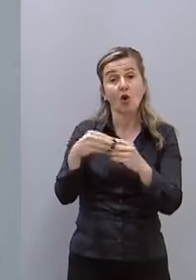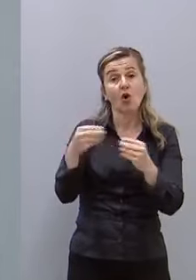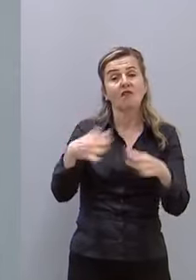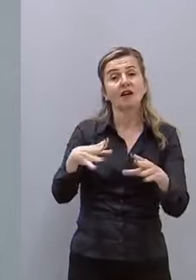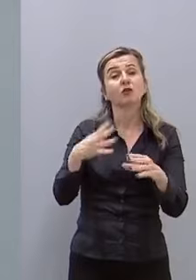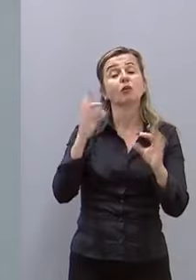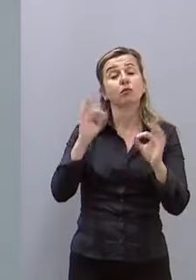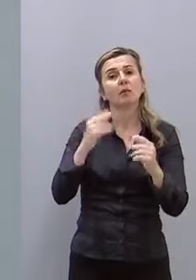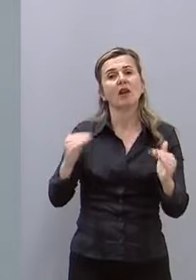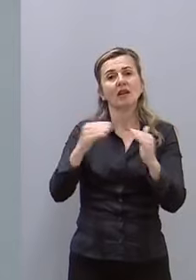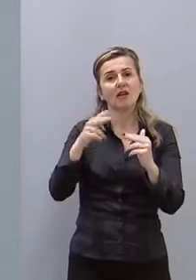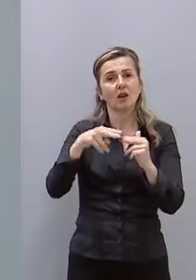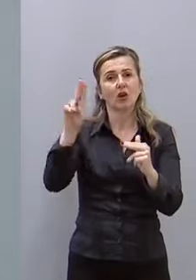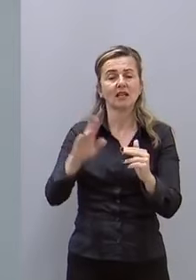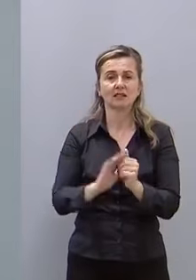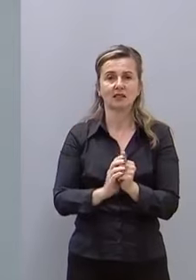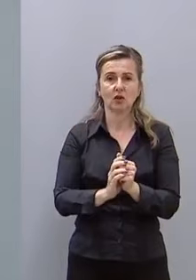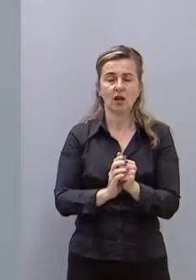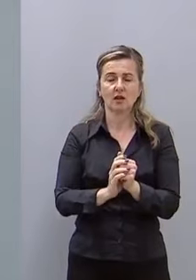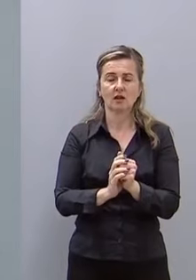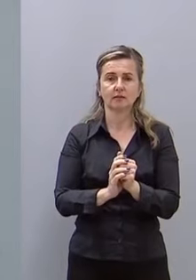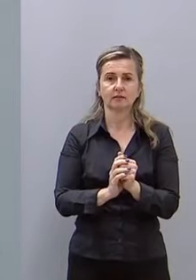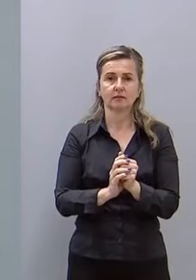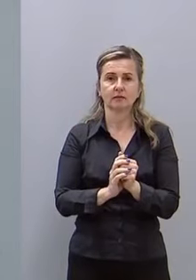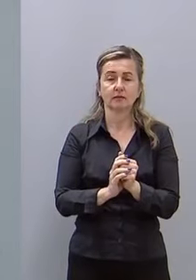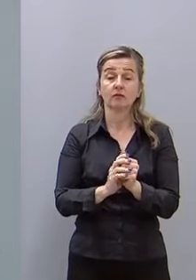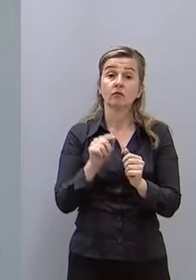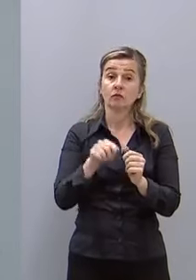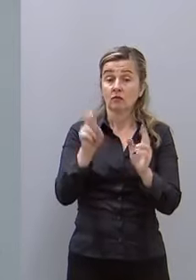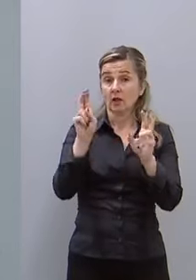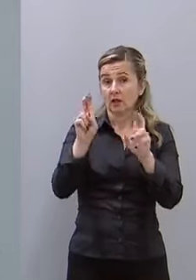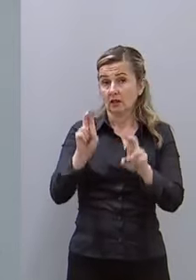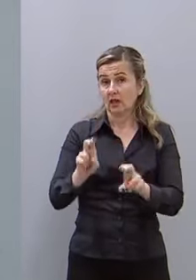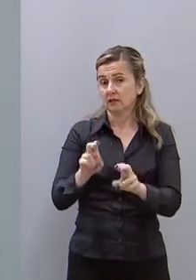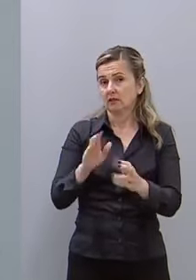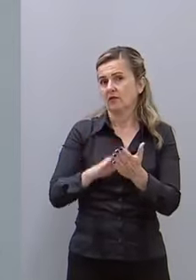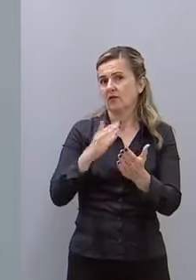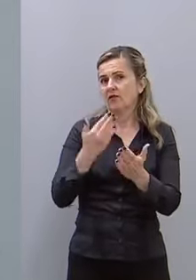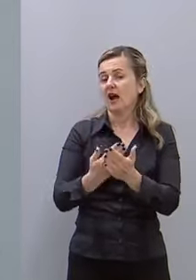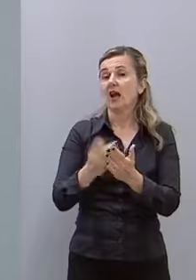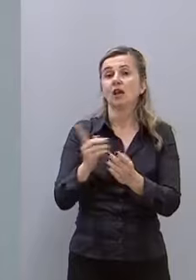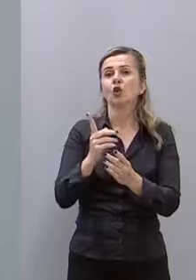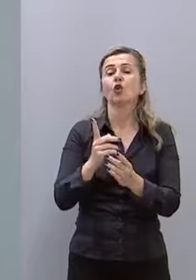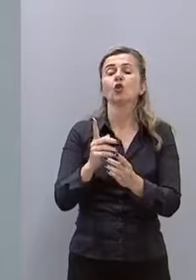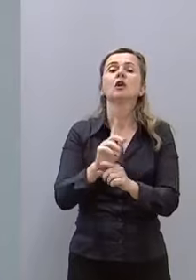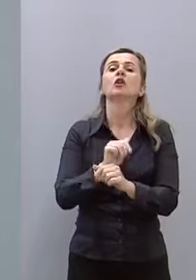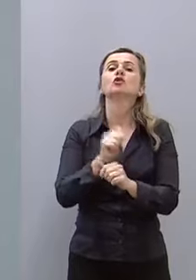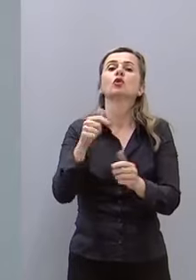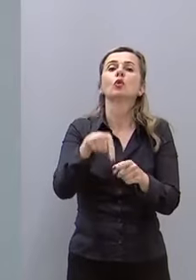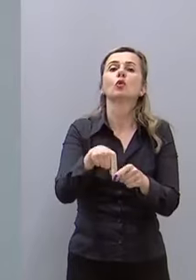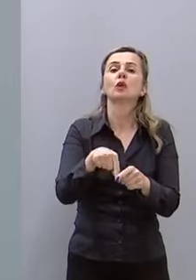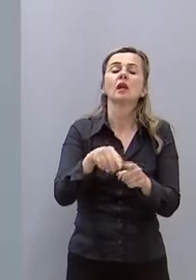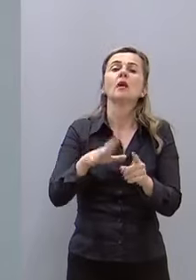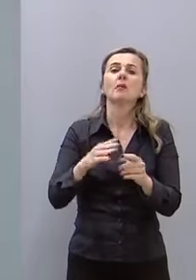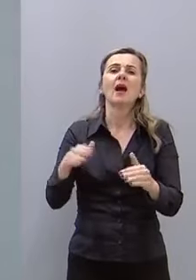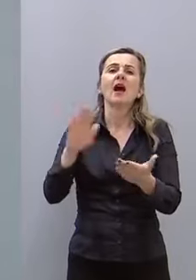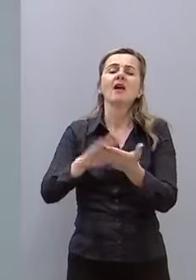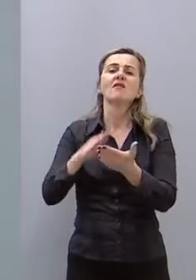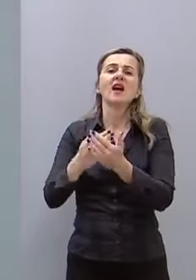nazionale quindi è un test che ha una valenza non solo locale importante per noi ma anche nazionali